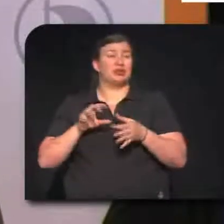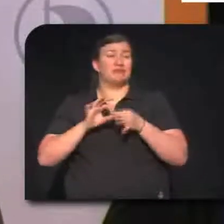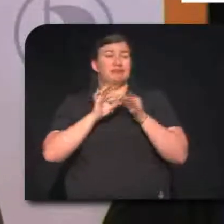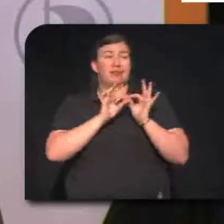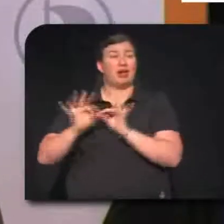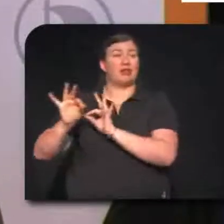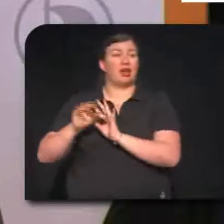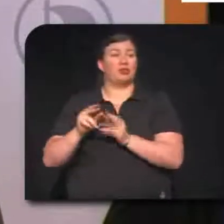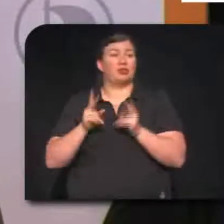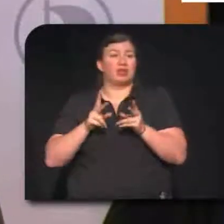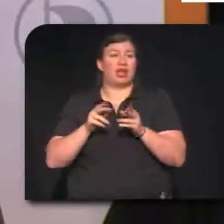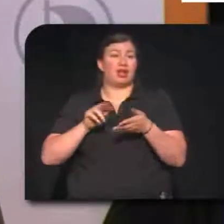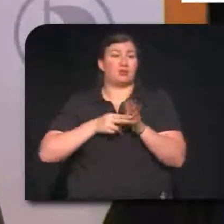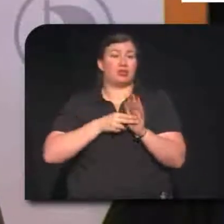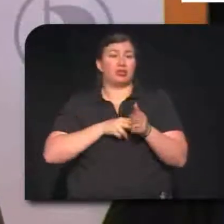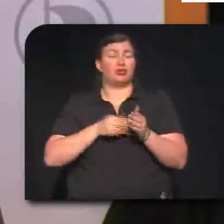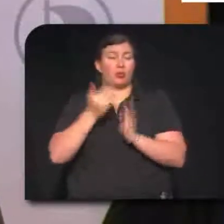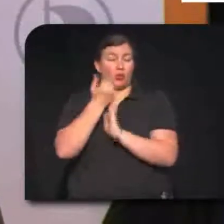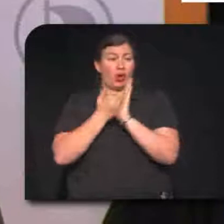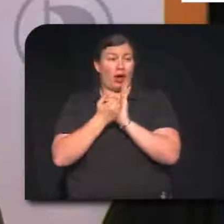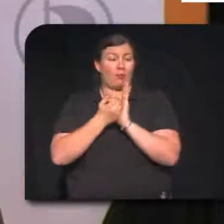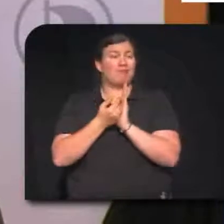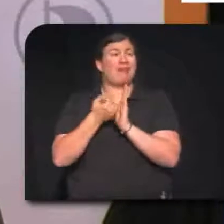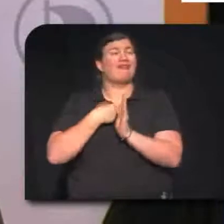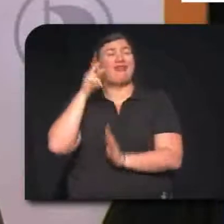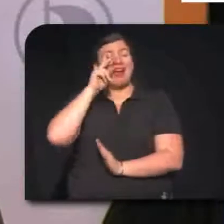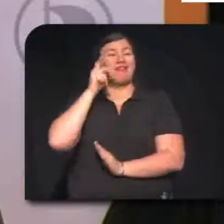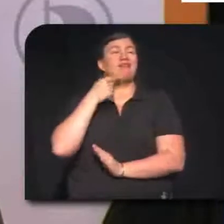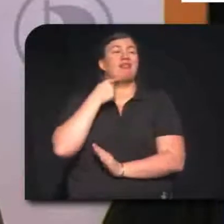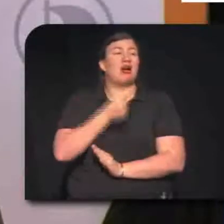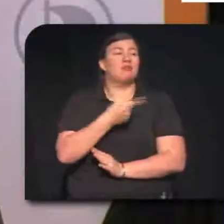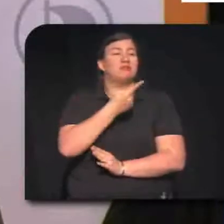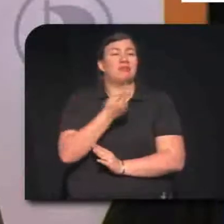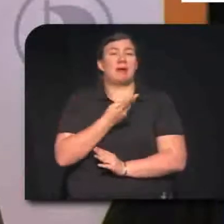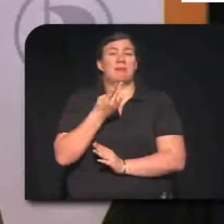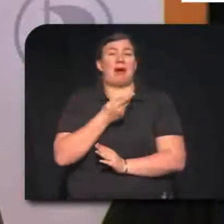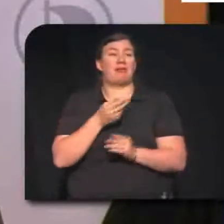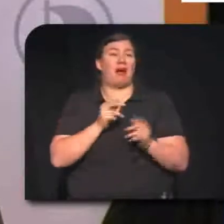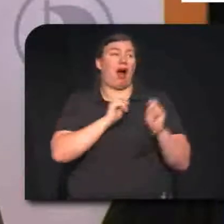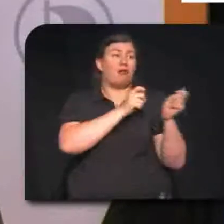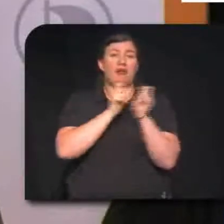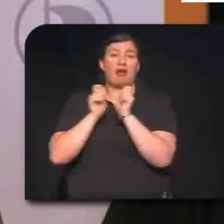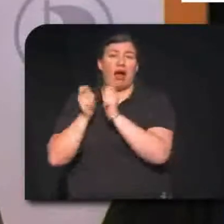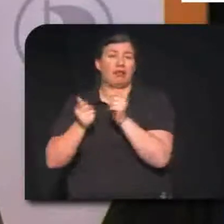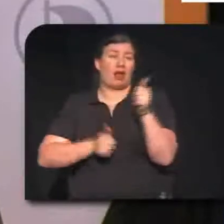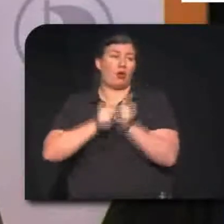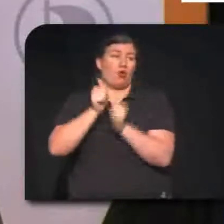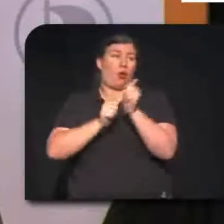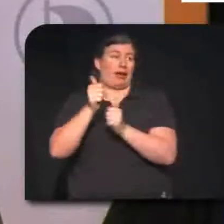er ist der Meinung dass diese beiden Anträge konkurrieren oder nicht ich bitte um das Kartenzeichen